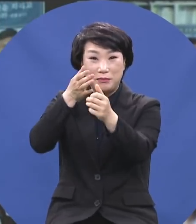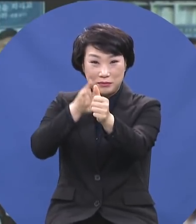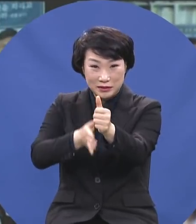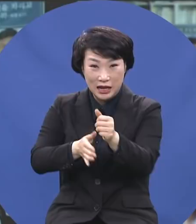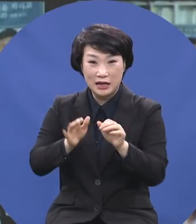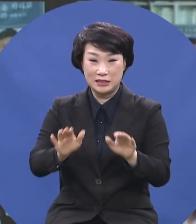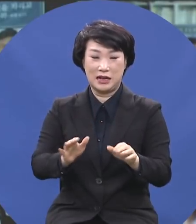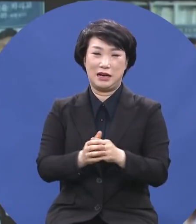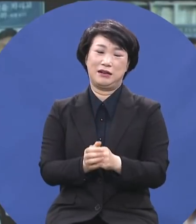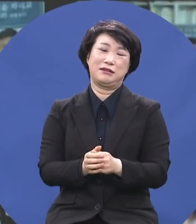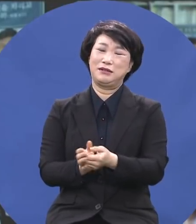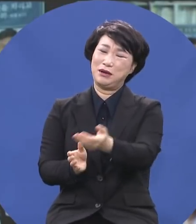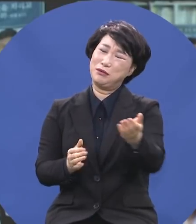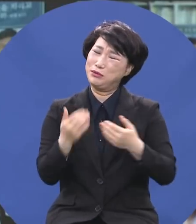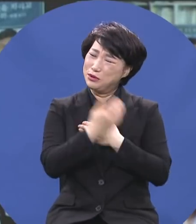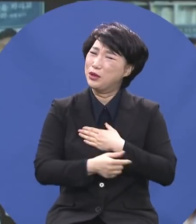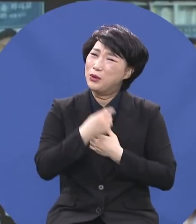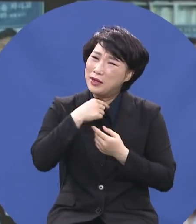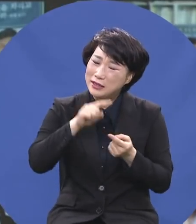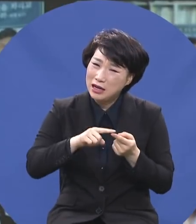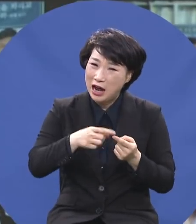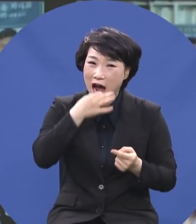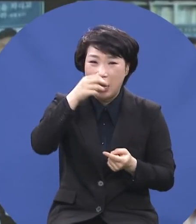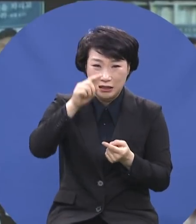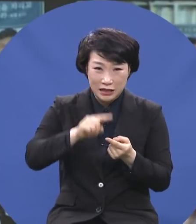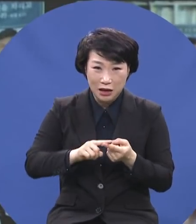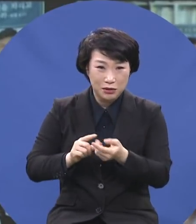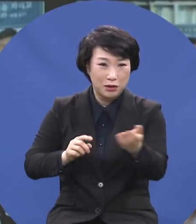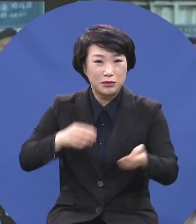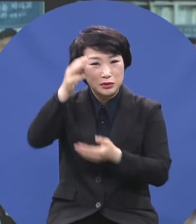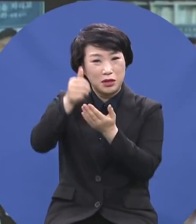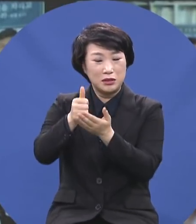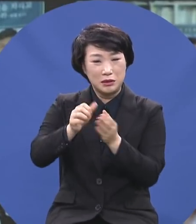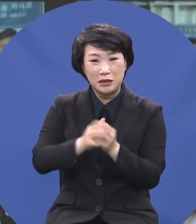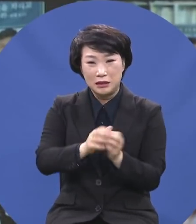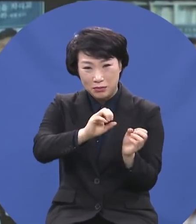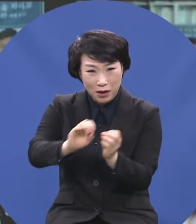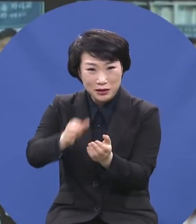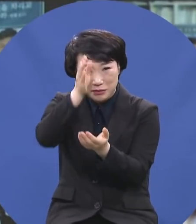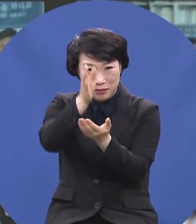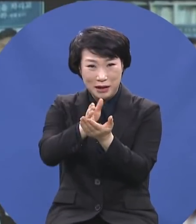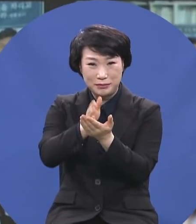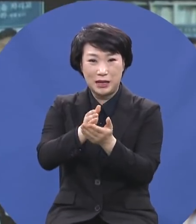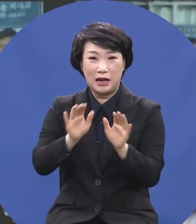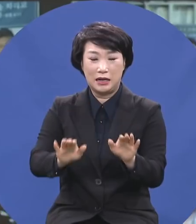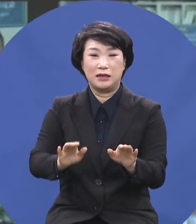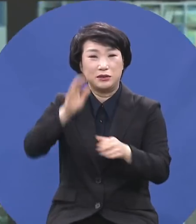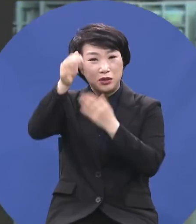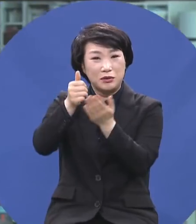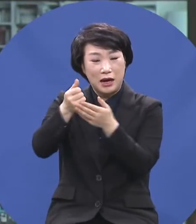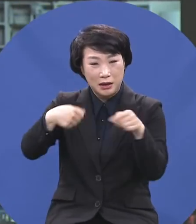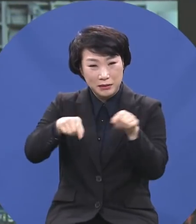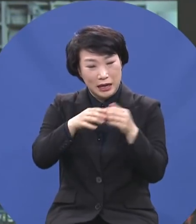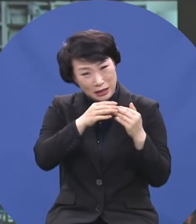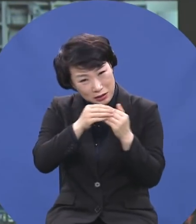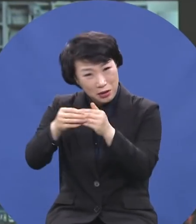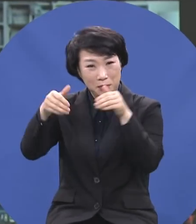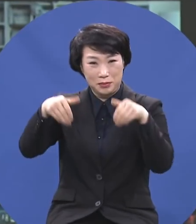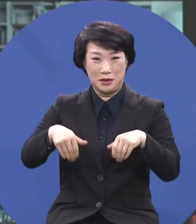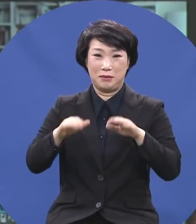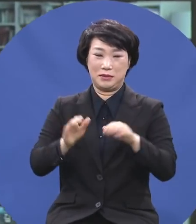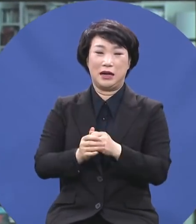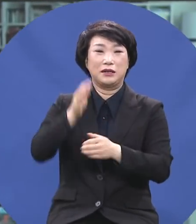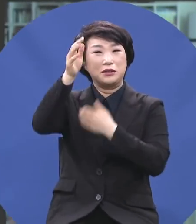충만하자. 절대 육신의 섭과 정욕에 성령을 소멸하지 말자. 성령으로 인도받아야